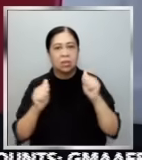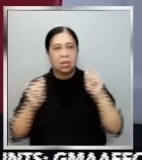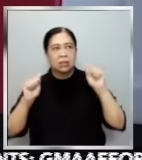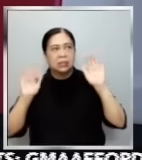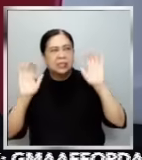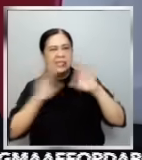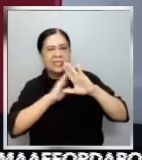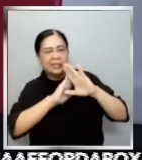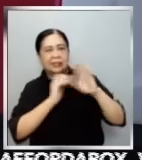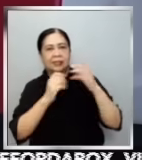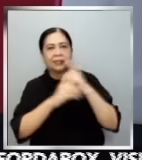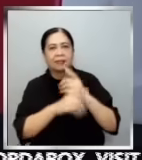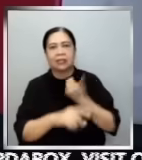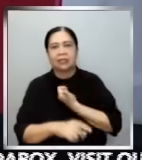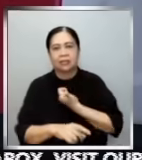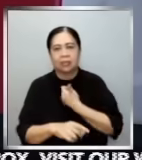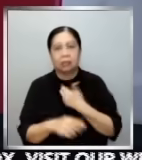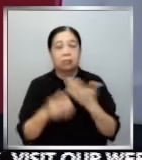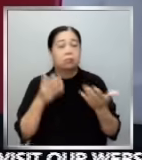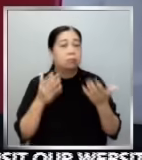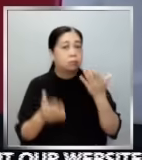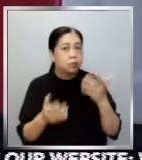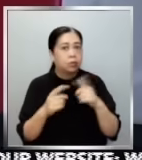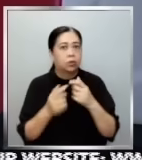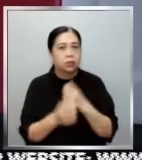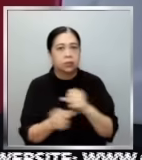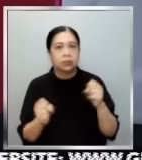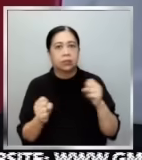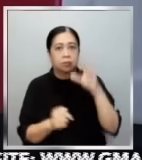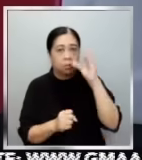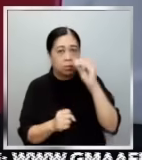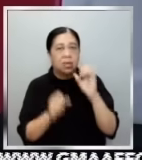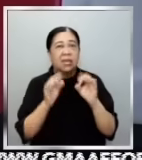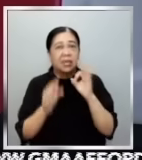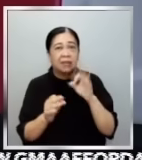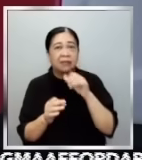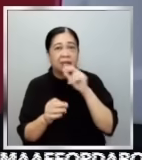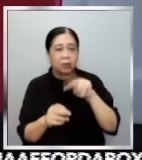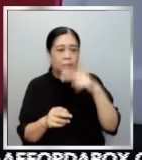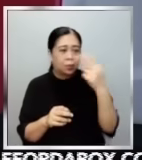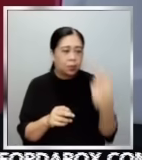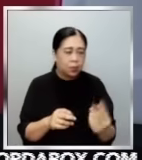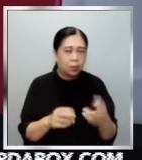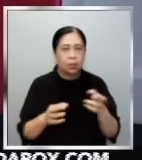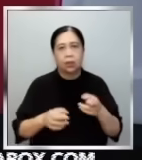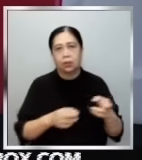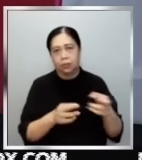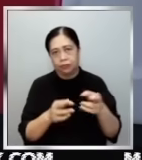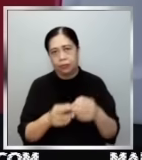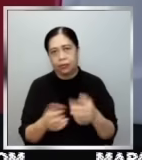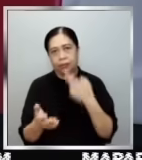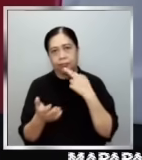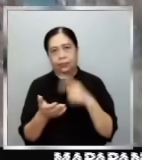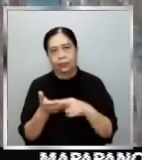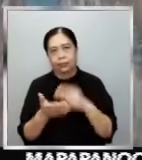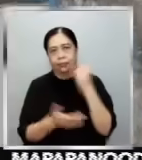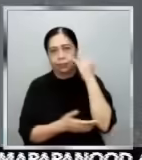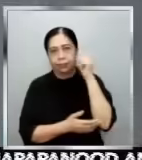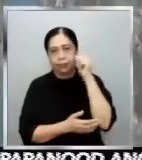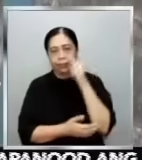kanyang sarili posible rin daw na nailigtas pa ang binatilyo kung hindi siya nahulog sa ilog nakatutok si Jonathan